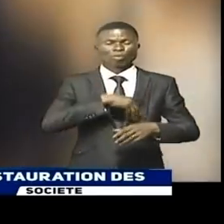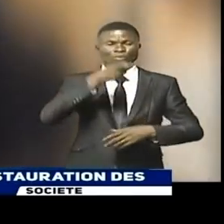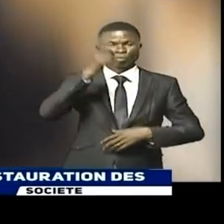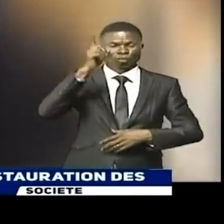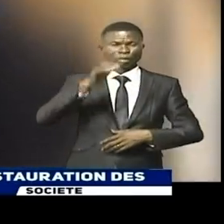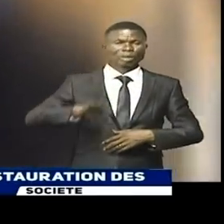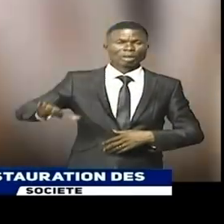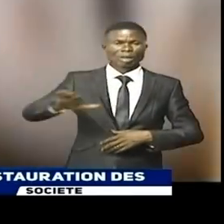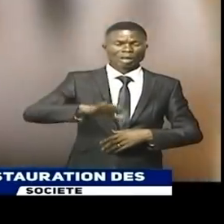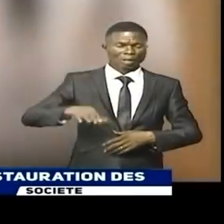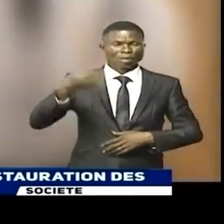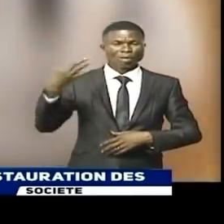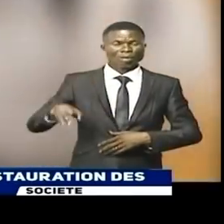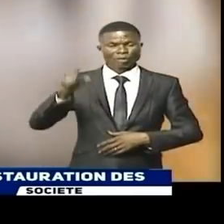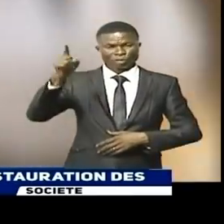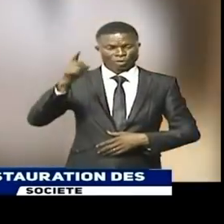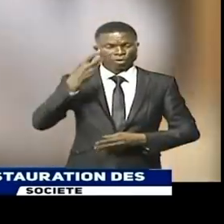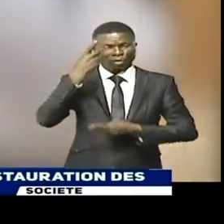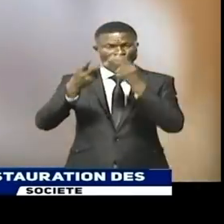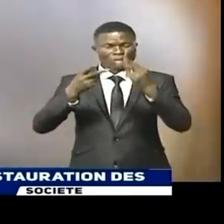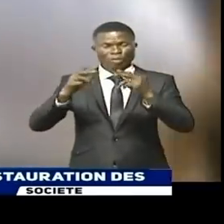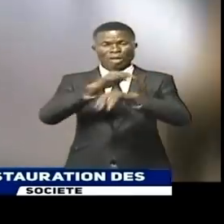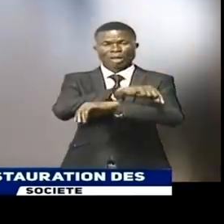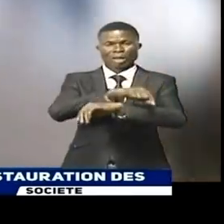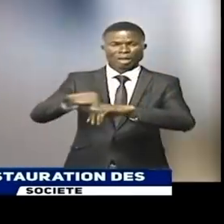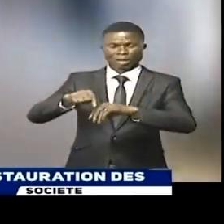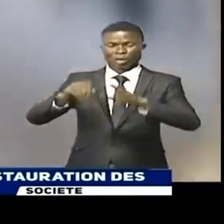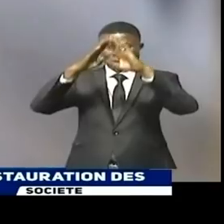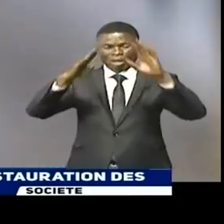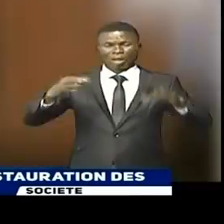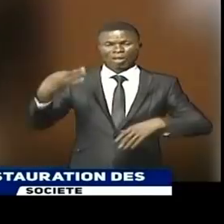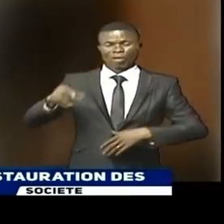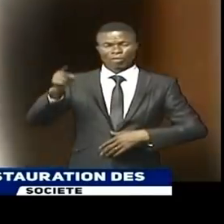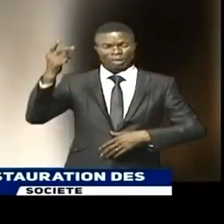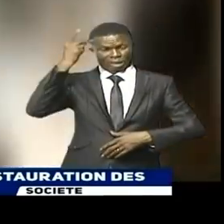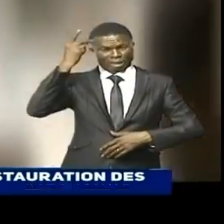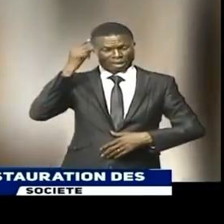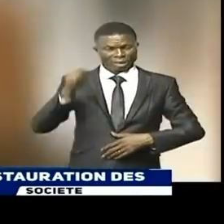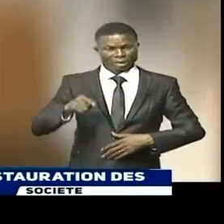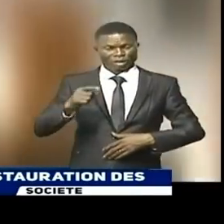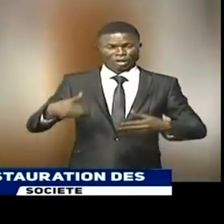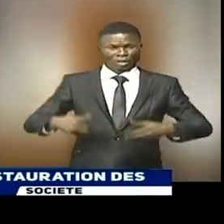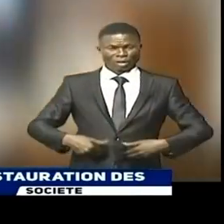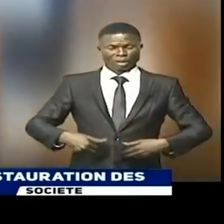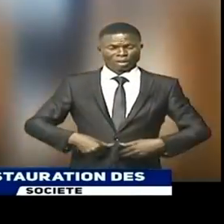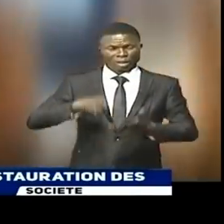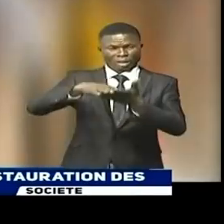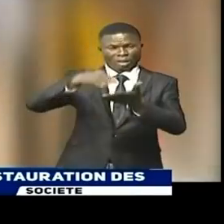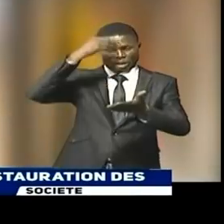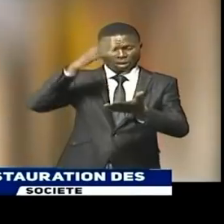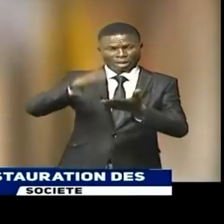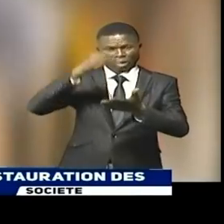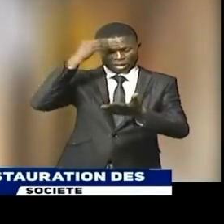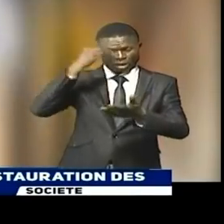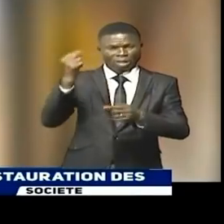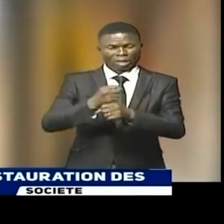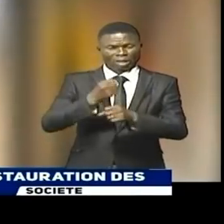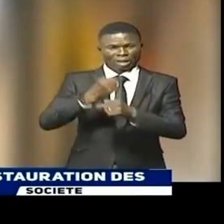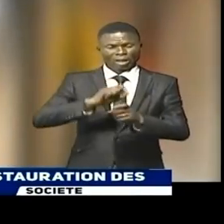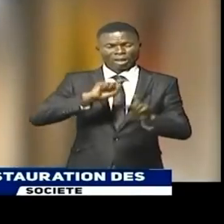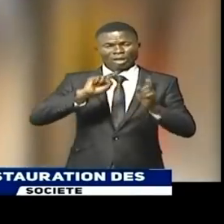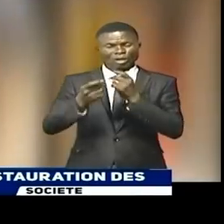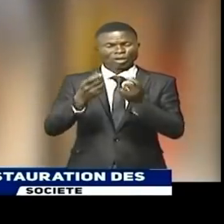des manuels macron a visité les installations de mc do à kinshasa les jeunes vont apprendre les abaisser de la restauration rapide